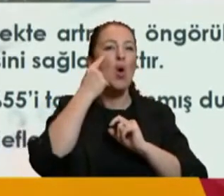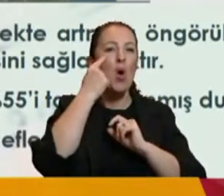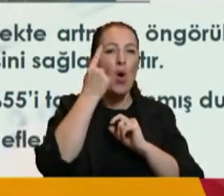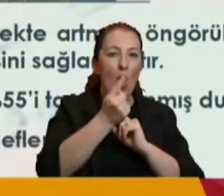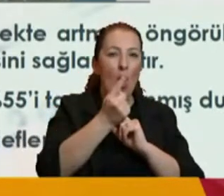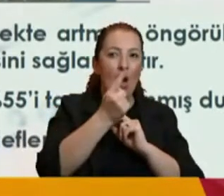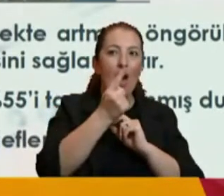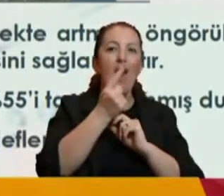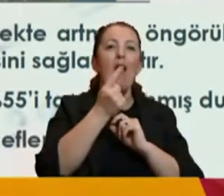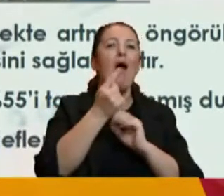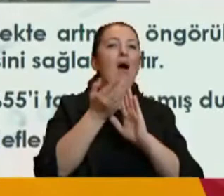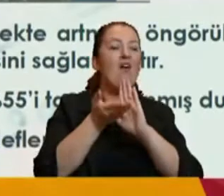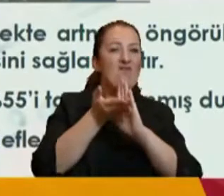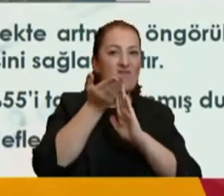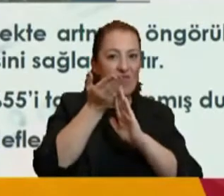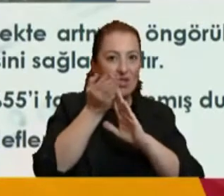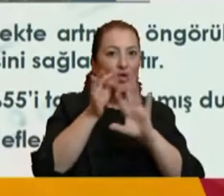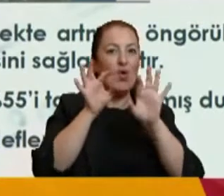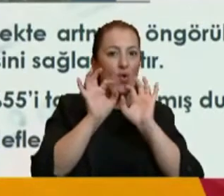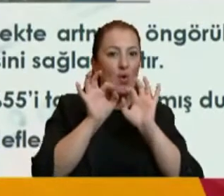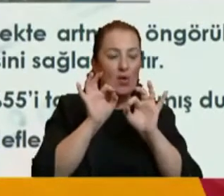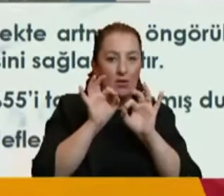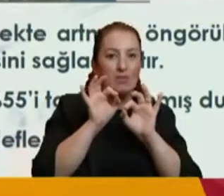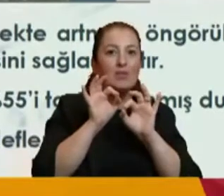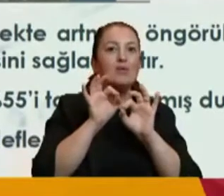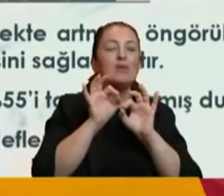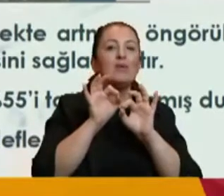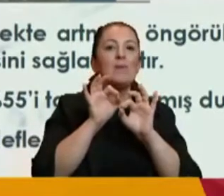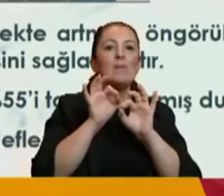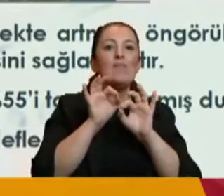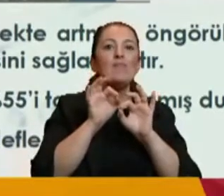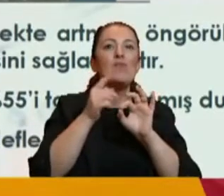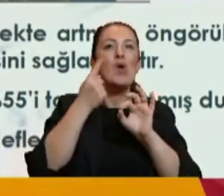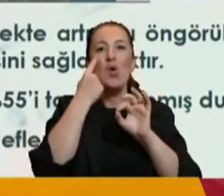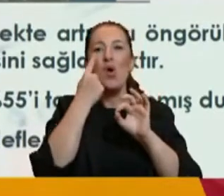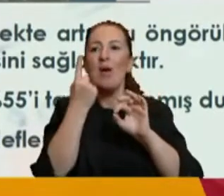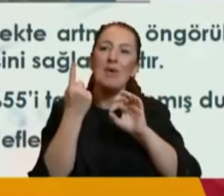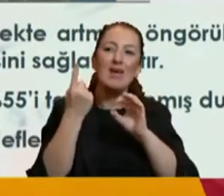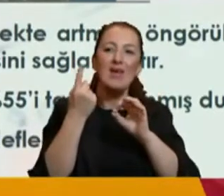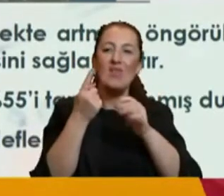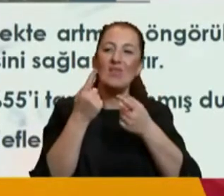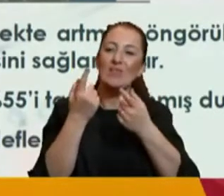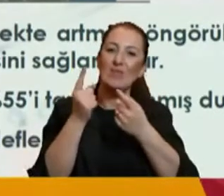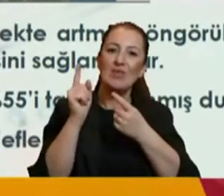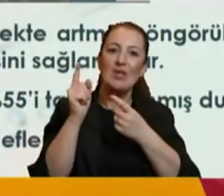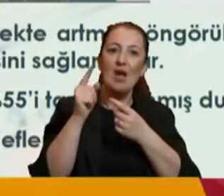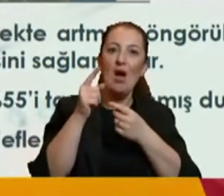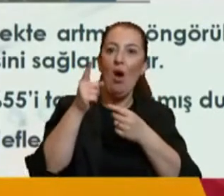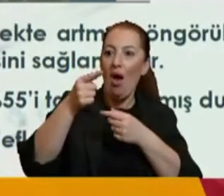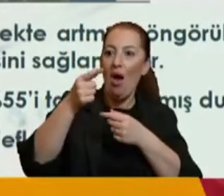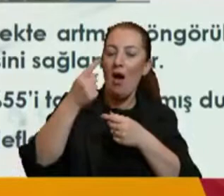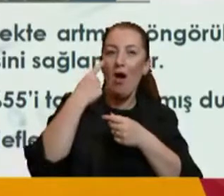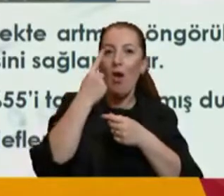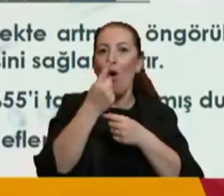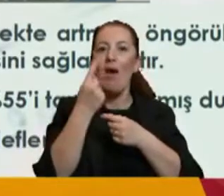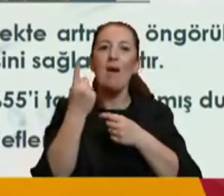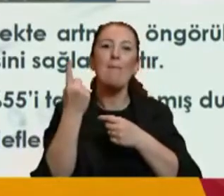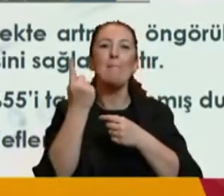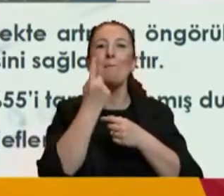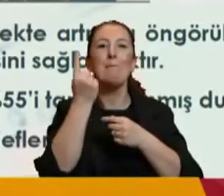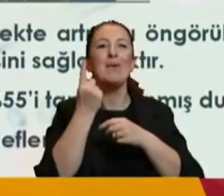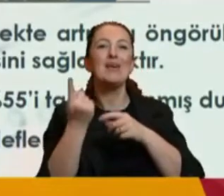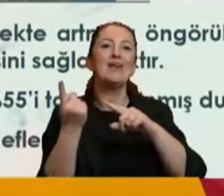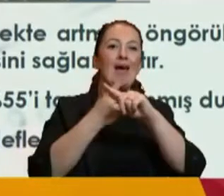arttırmak ve mevcut iletim hattına bir alternatif oluşturmak amacıyla inşa ediliyor